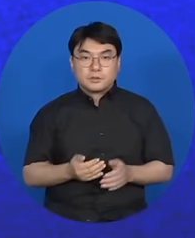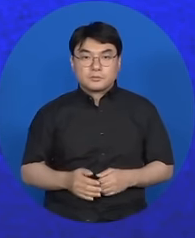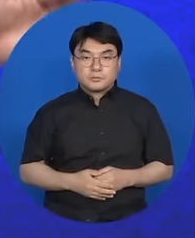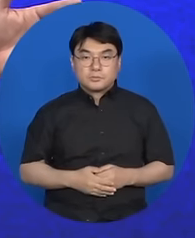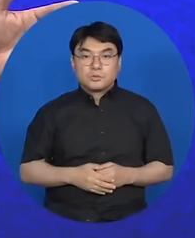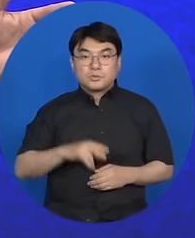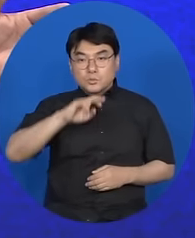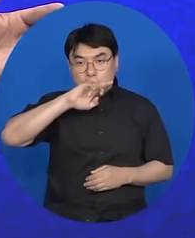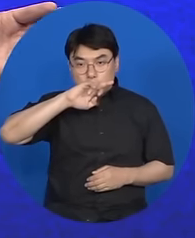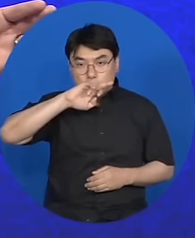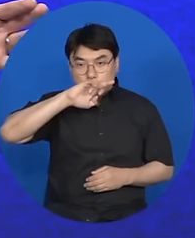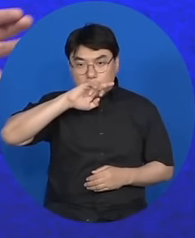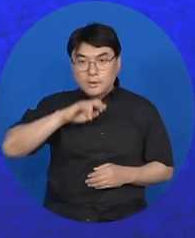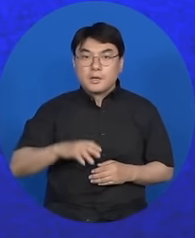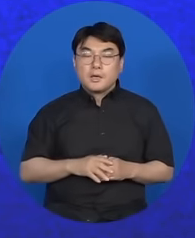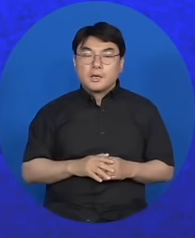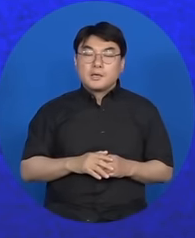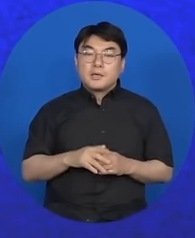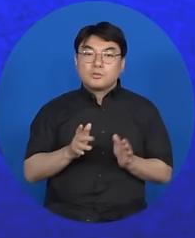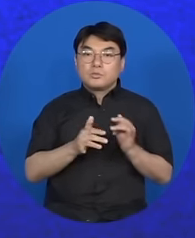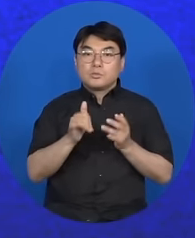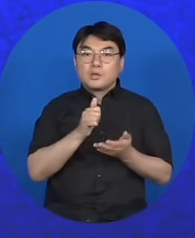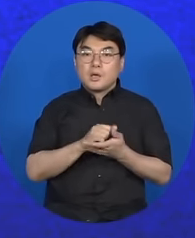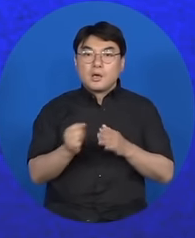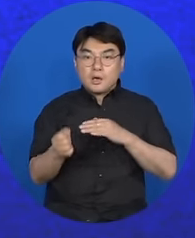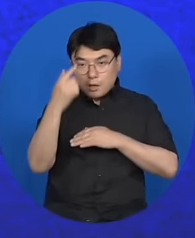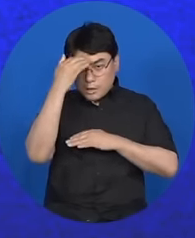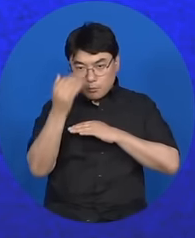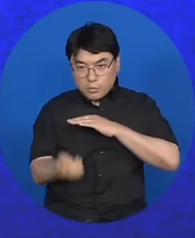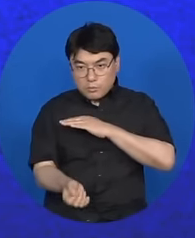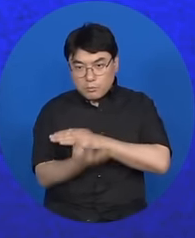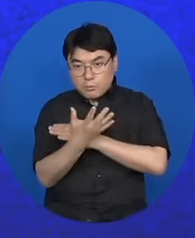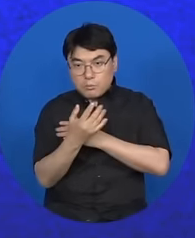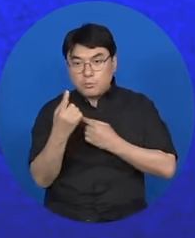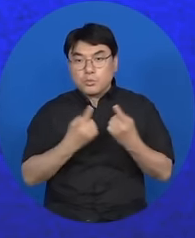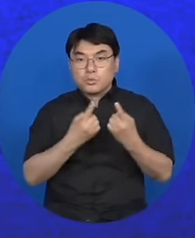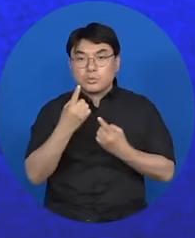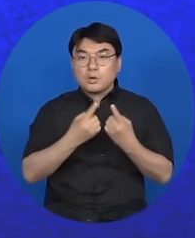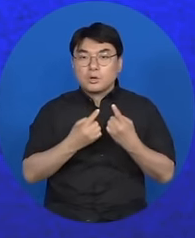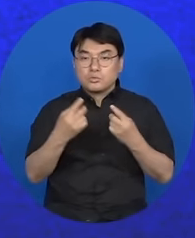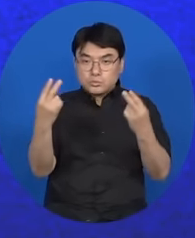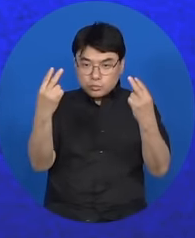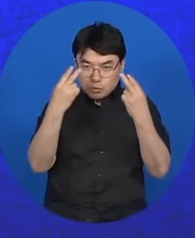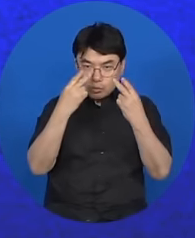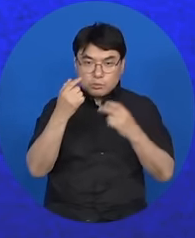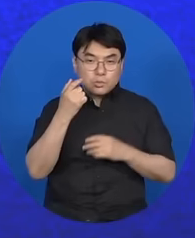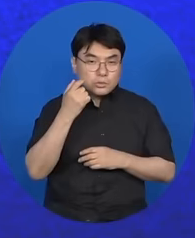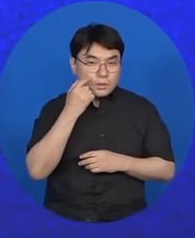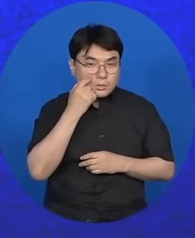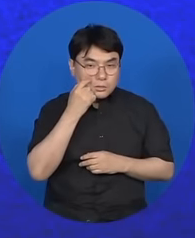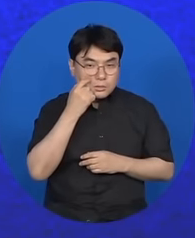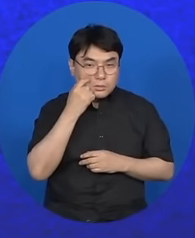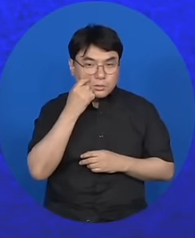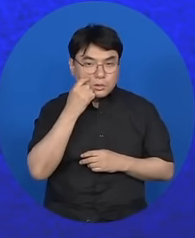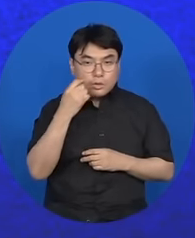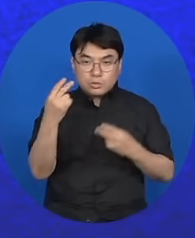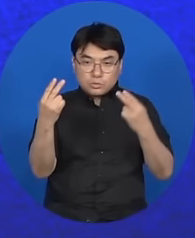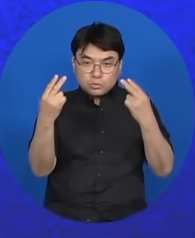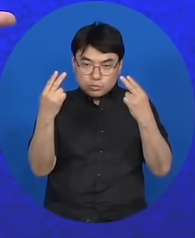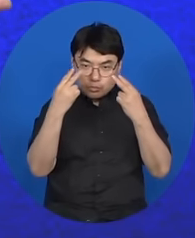주교는 예수님께 항복하기보다는 더 이상 각광받지 못하고 더 이상 주목받지 못하여 생기는 소위